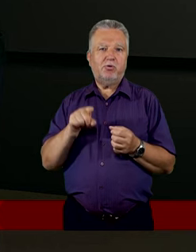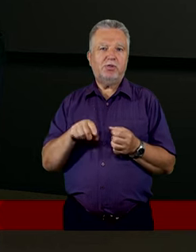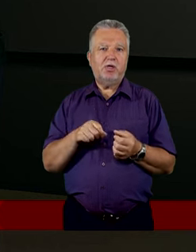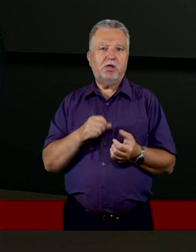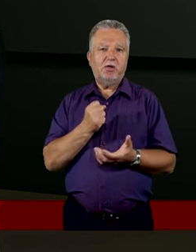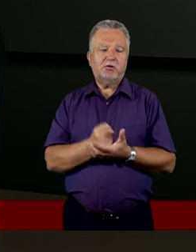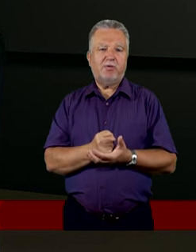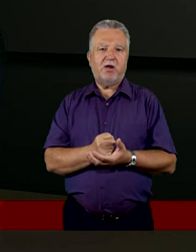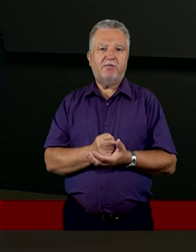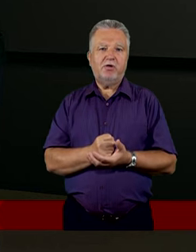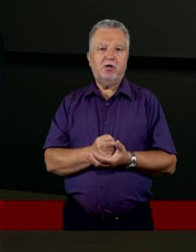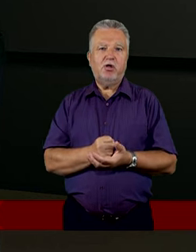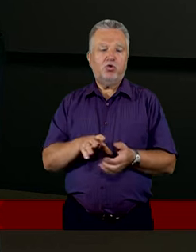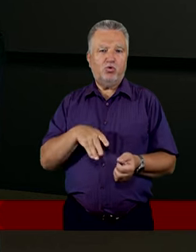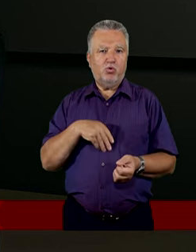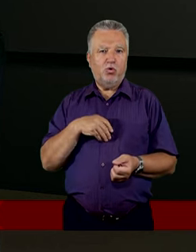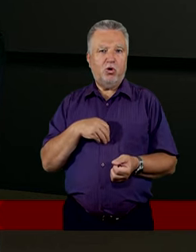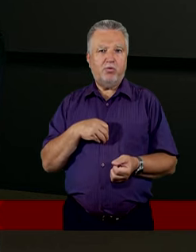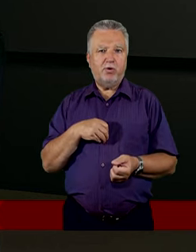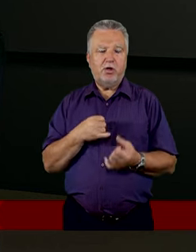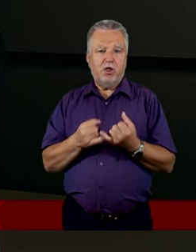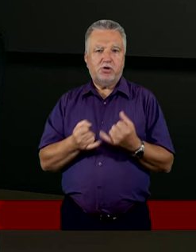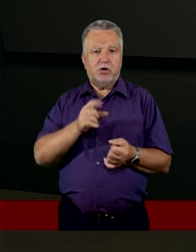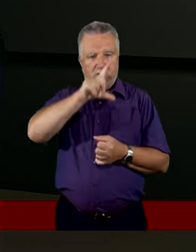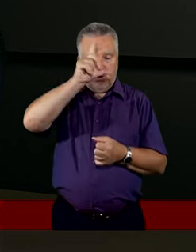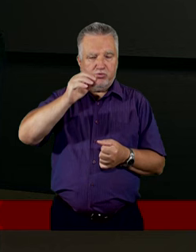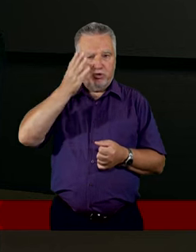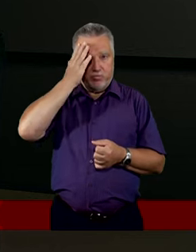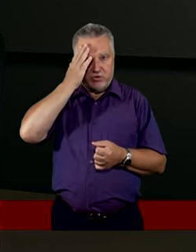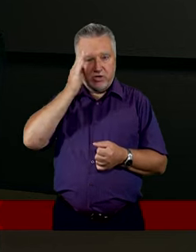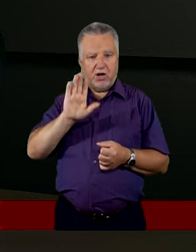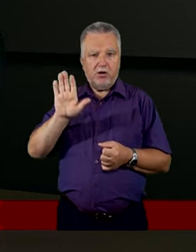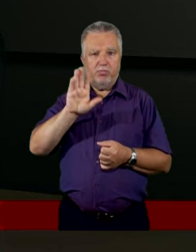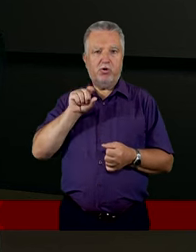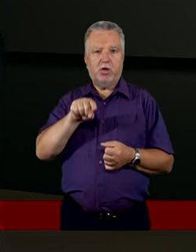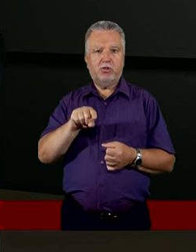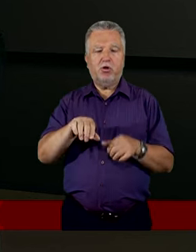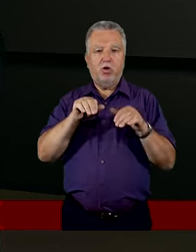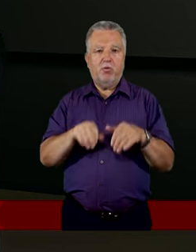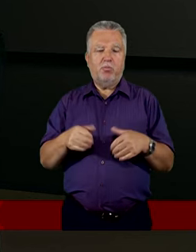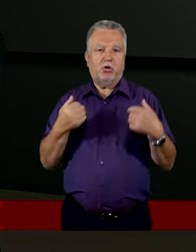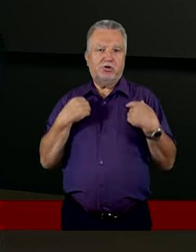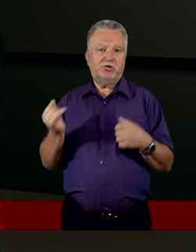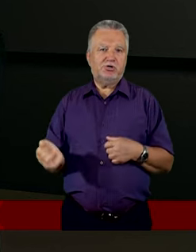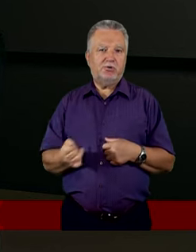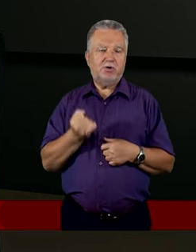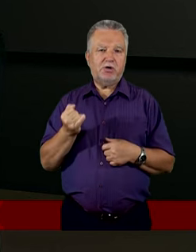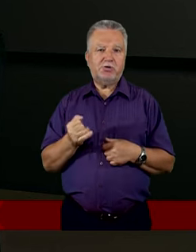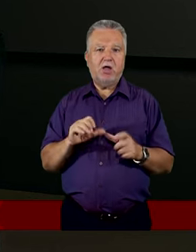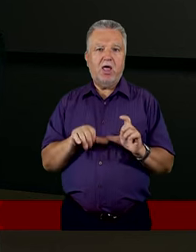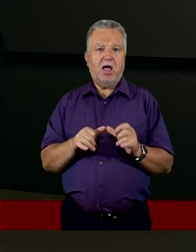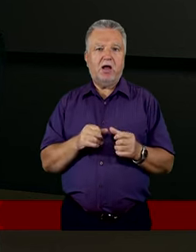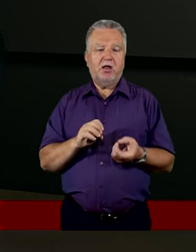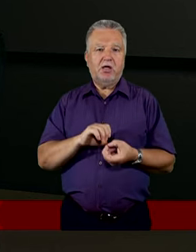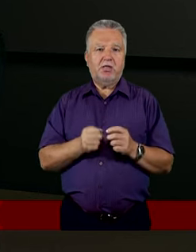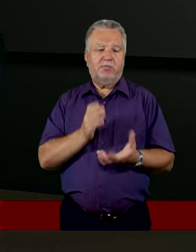były te sprawy duchowe, dlatego że jeśli ludzie poznali Boga, to mogli żyć wiecznie.